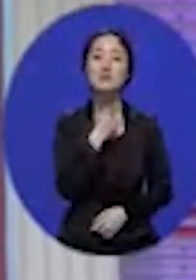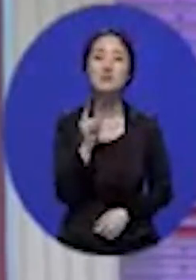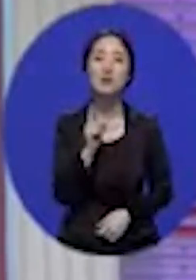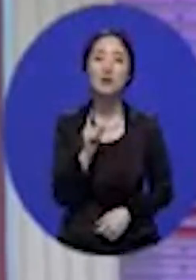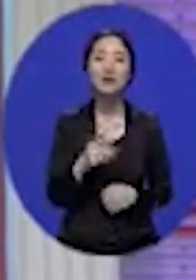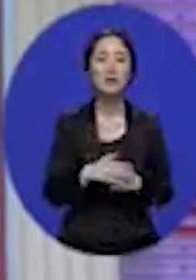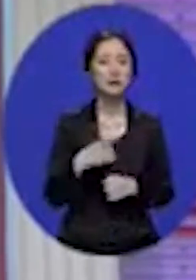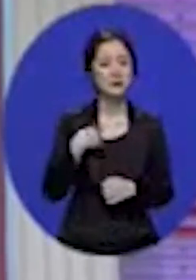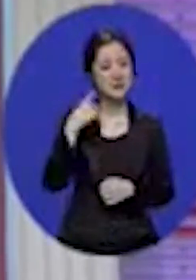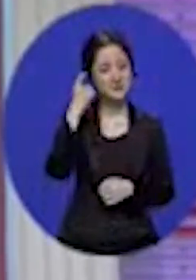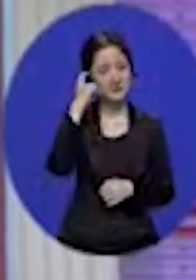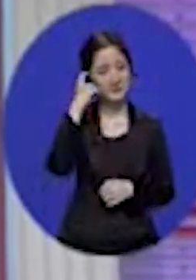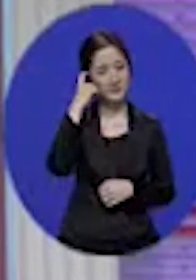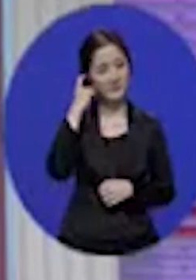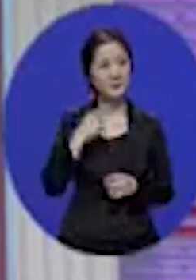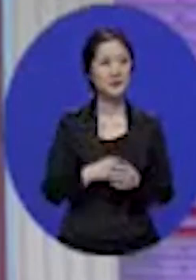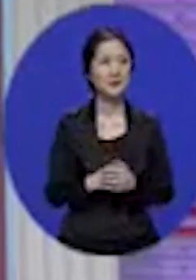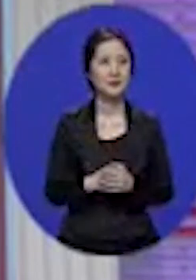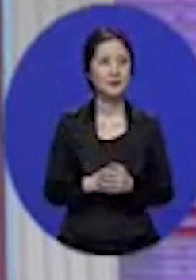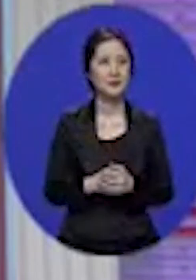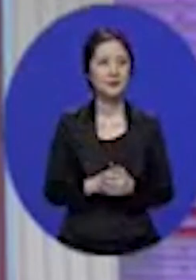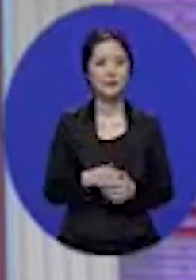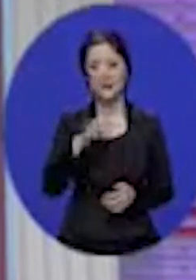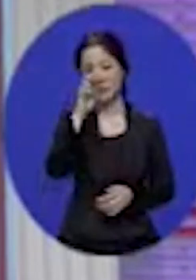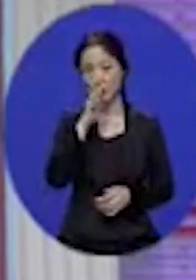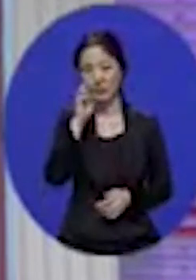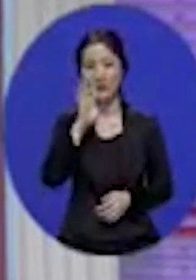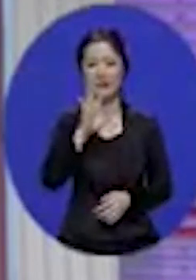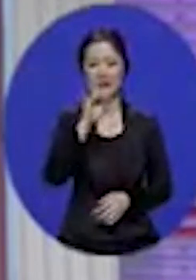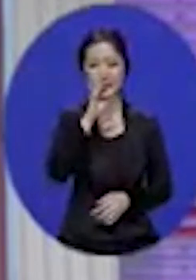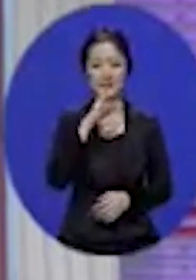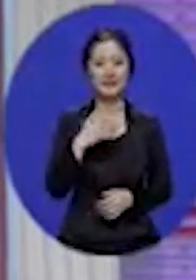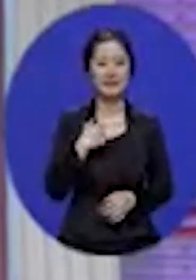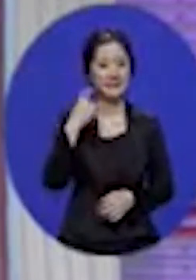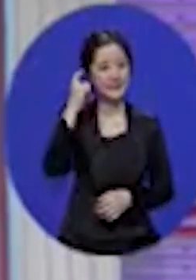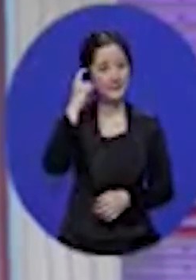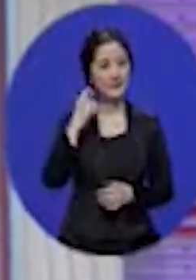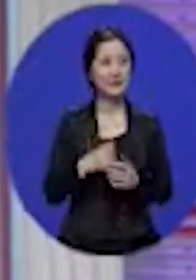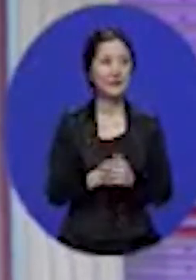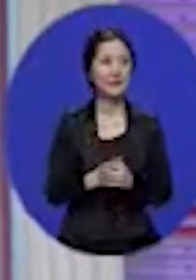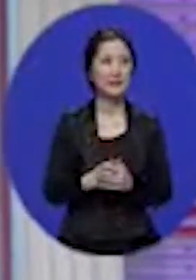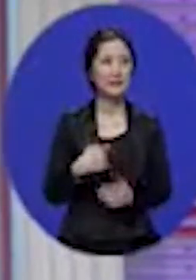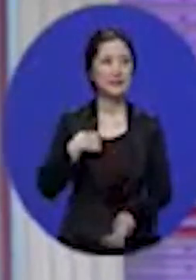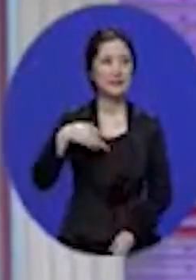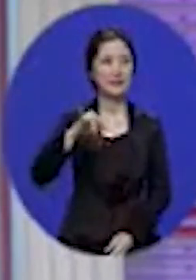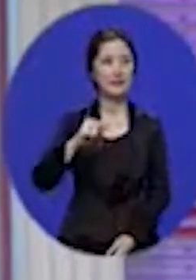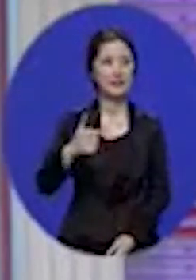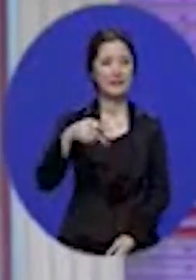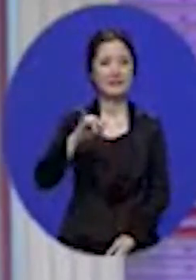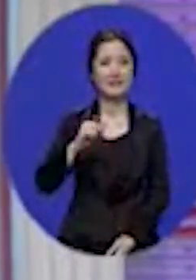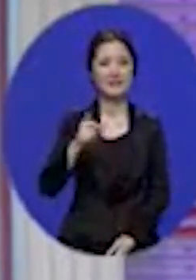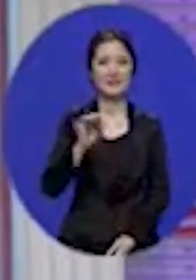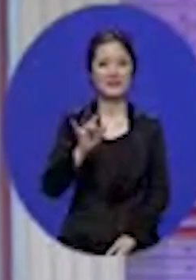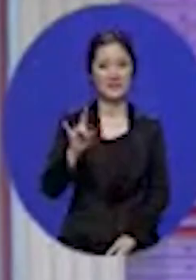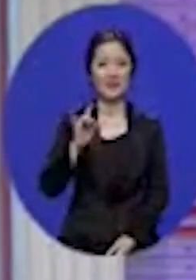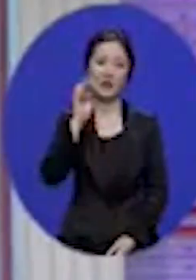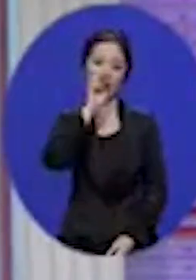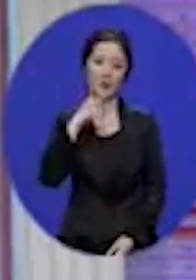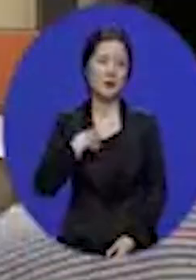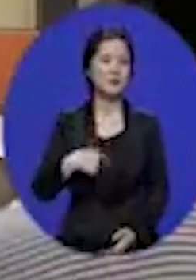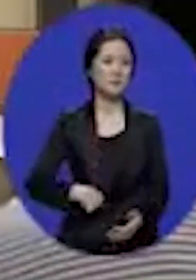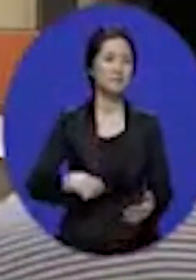센 걸 해야 되겠더라고요. 발라드 이런 거 하면 안 될 것 같아. 그래서 제가 생각해낸 게 신신의 세상은